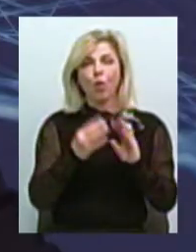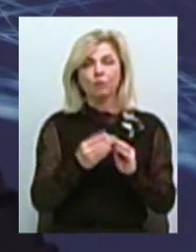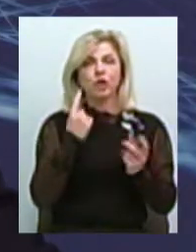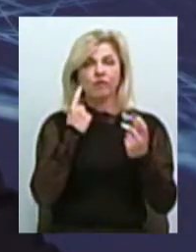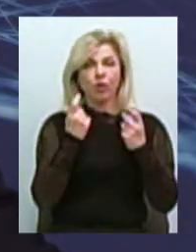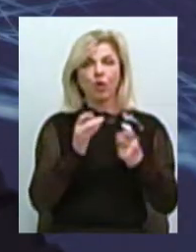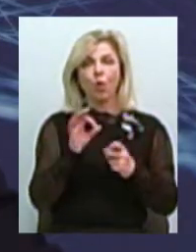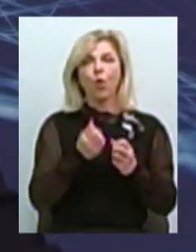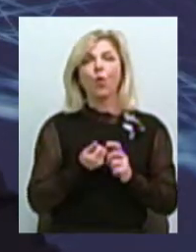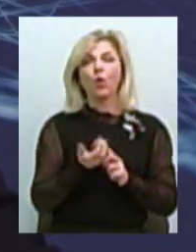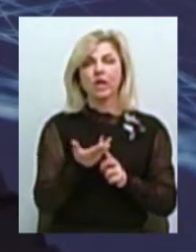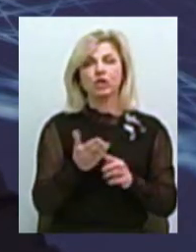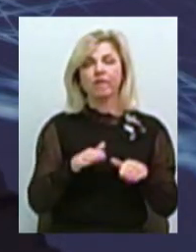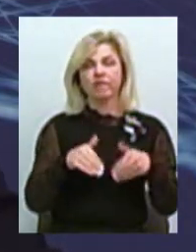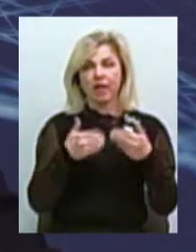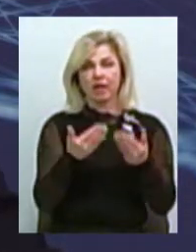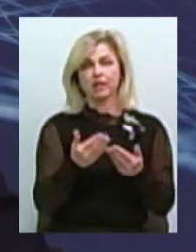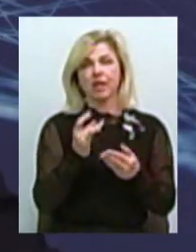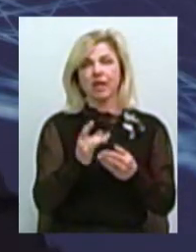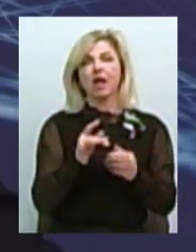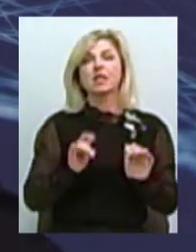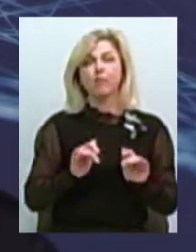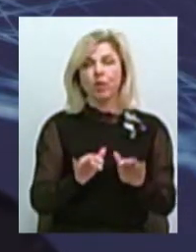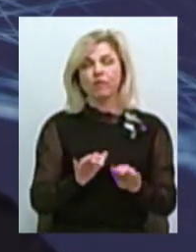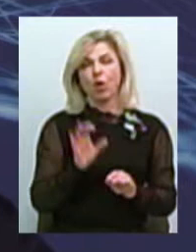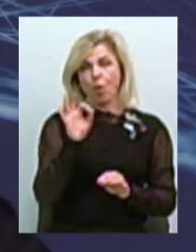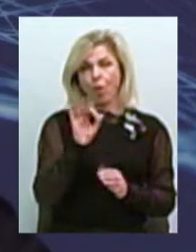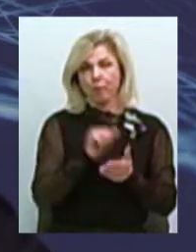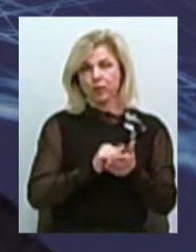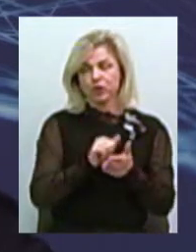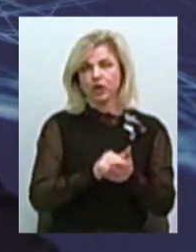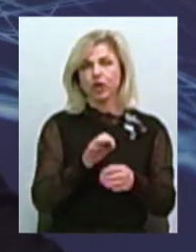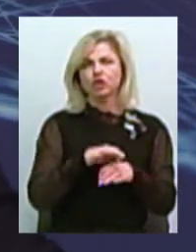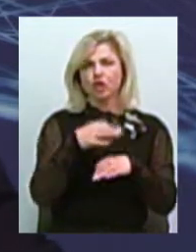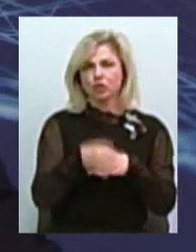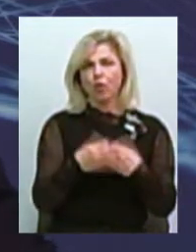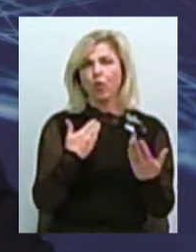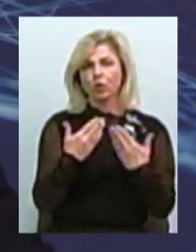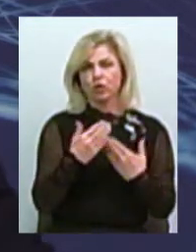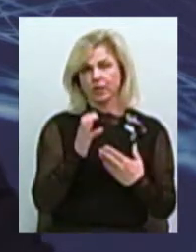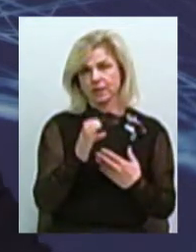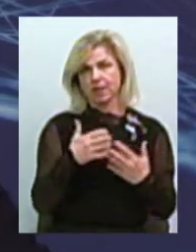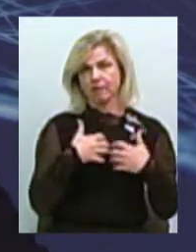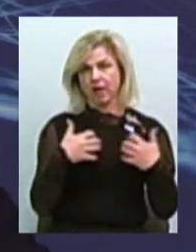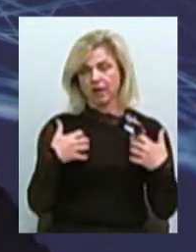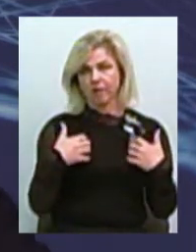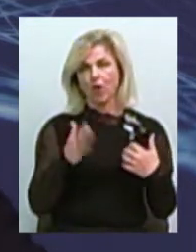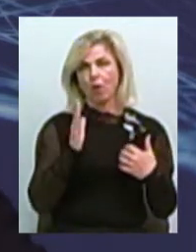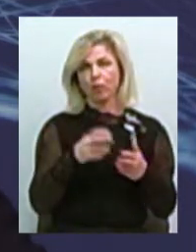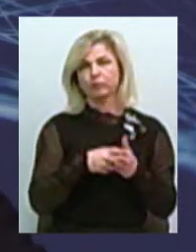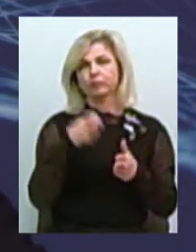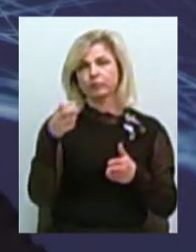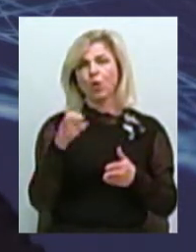кількість звернень та проваджень з приводу жорстокого поводження з тваринами. Будемо надсилати